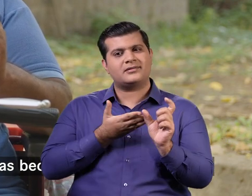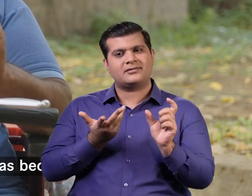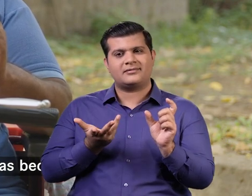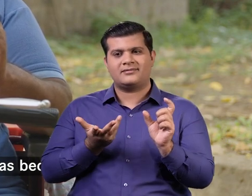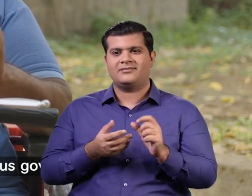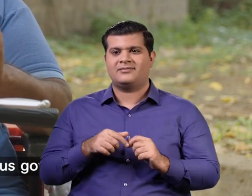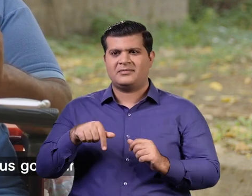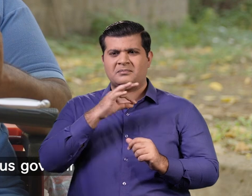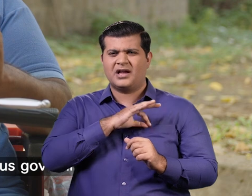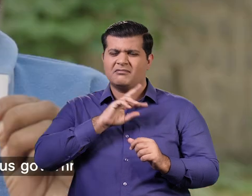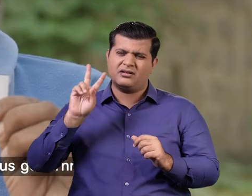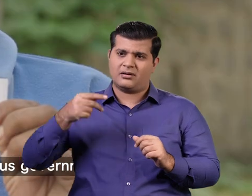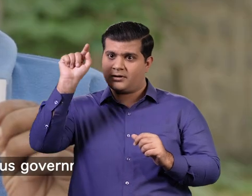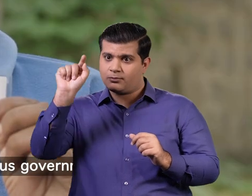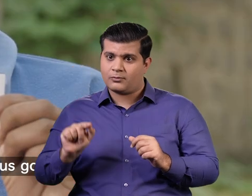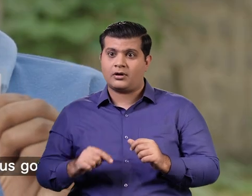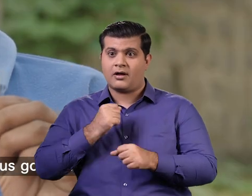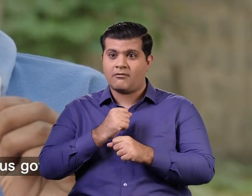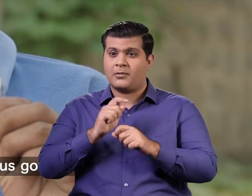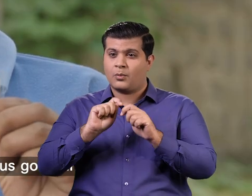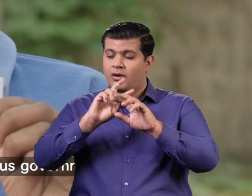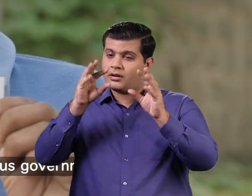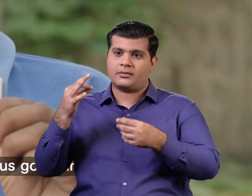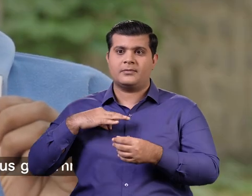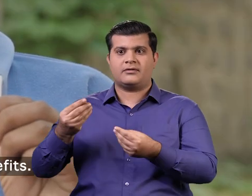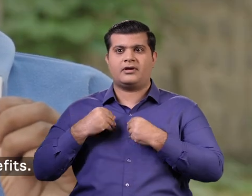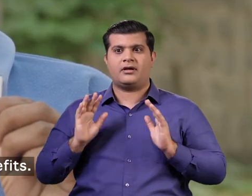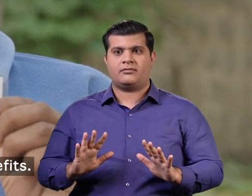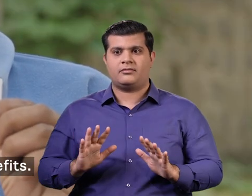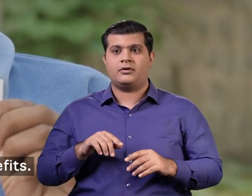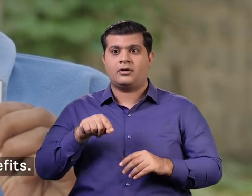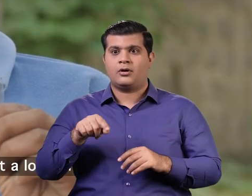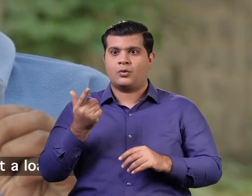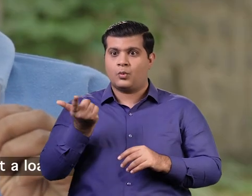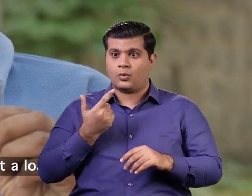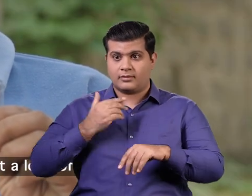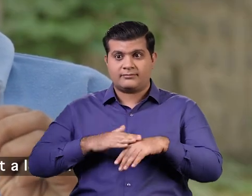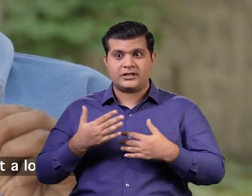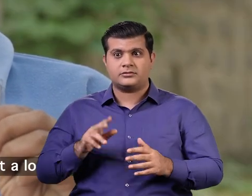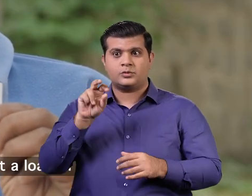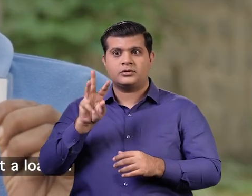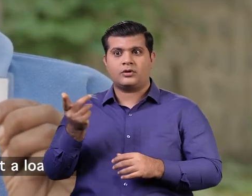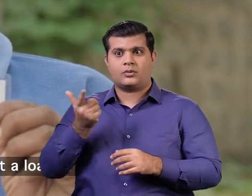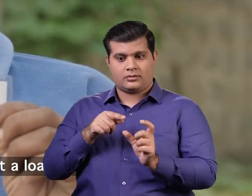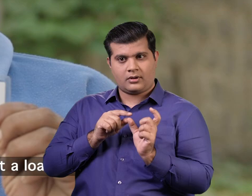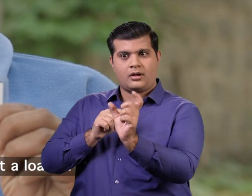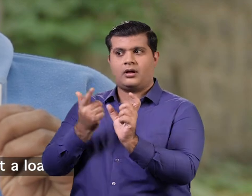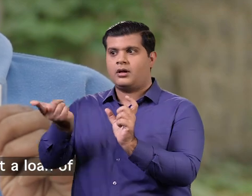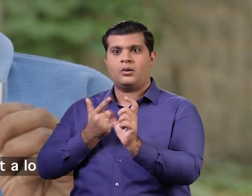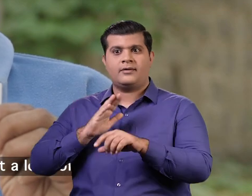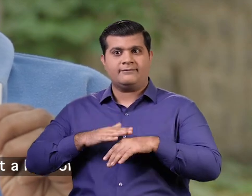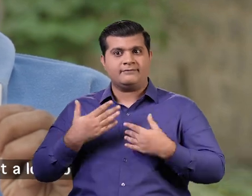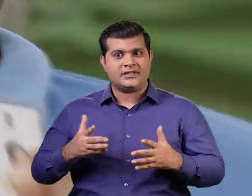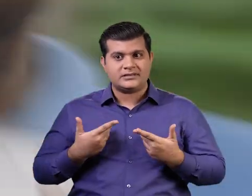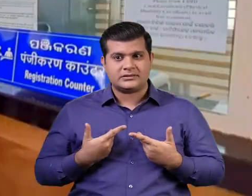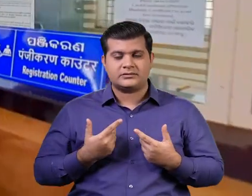गई और इसके फायदे बहुत हैं सरकारी काम में उसमें भी काम आती है और बहुत से फायदे इससे हमें लोन भी मिलाई हु आईडी कार्ड से दिव्यांग को 200